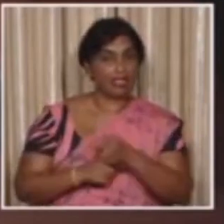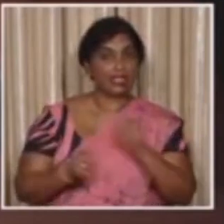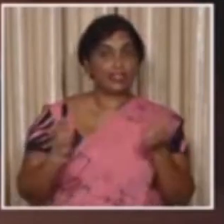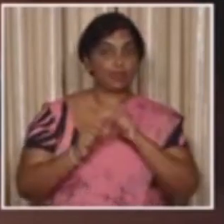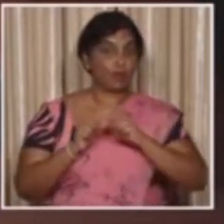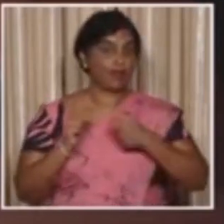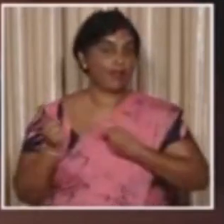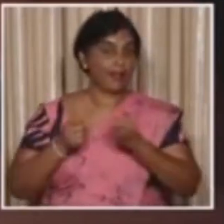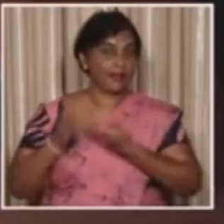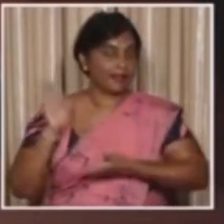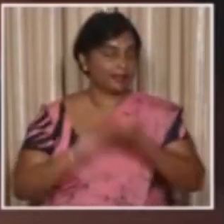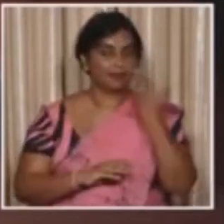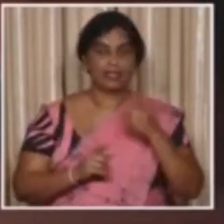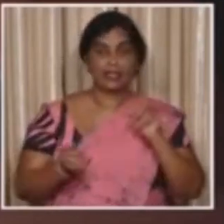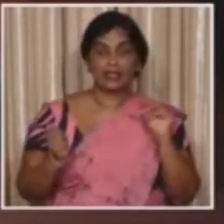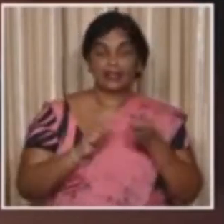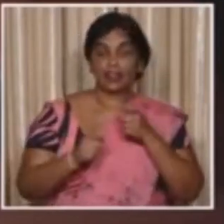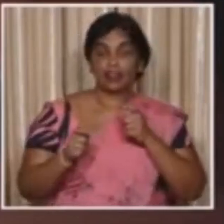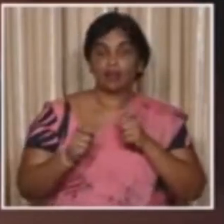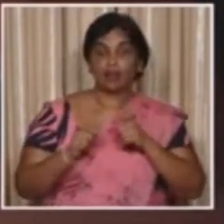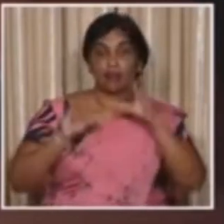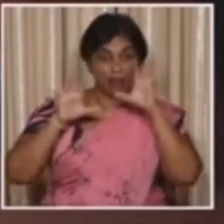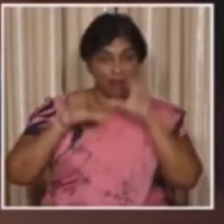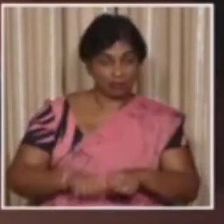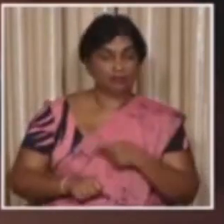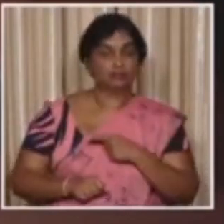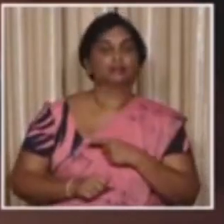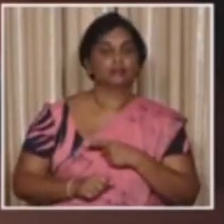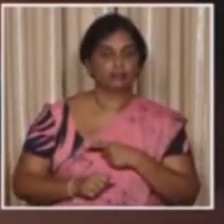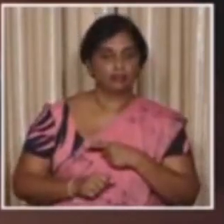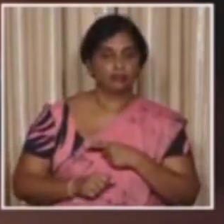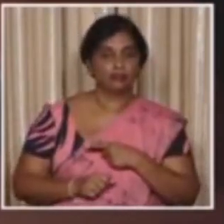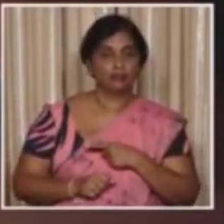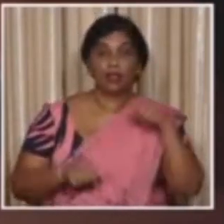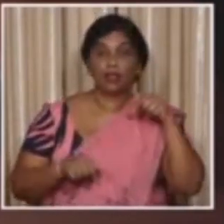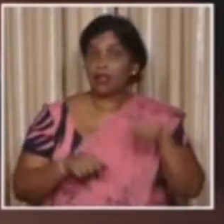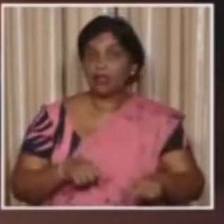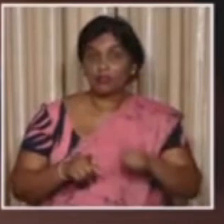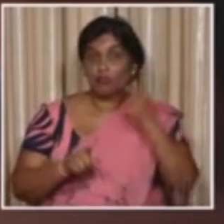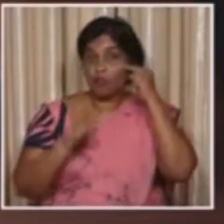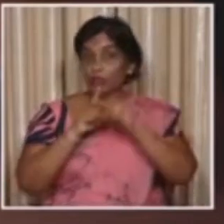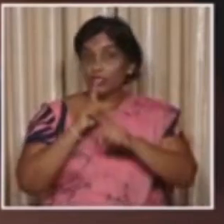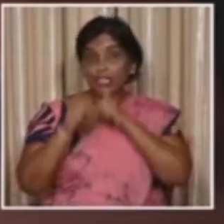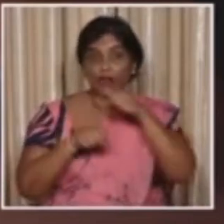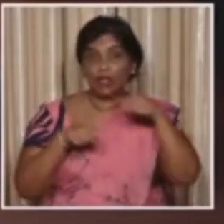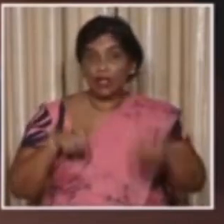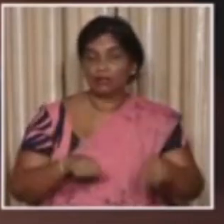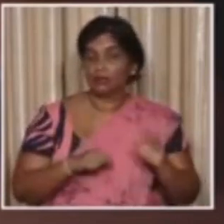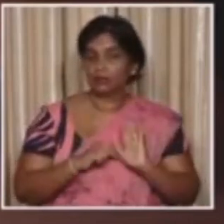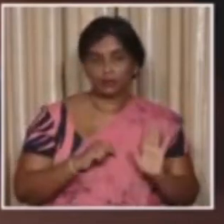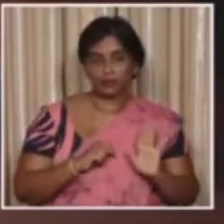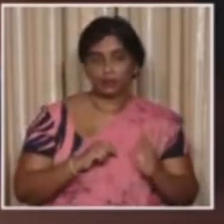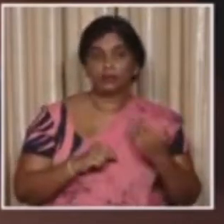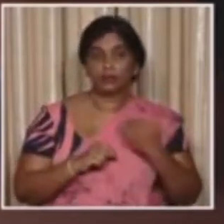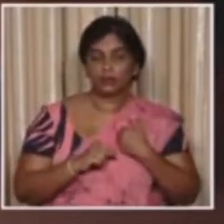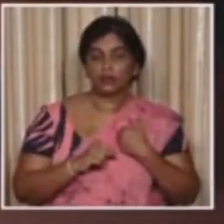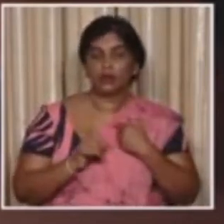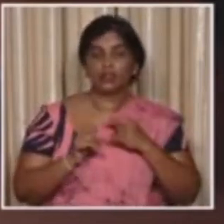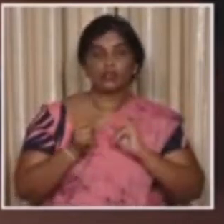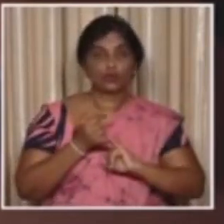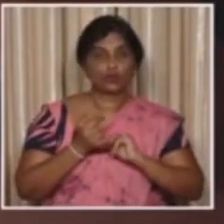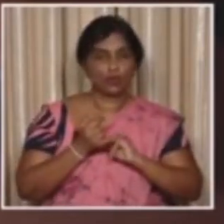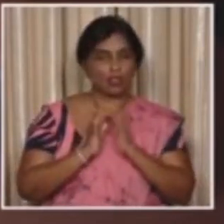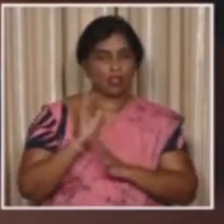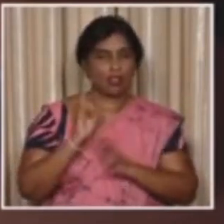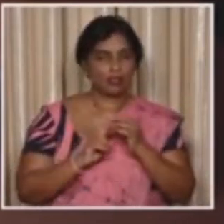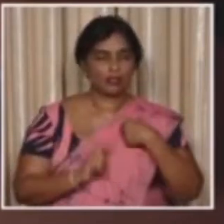kadeyan, me cricket board dekat bahira bayangan? Ada nih me api katakan patangkat? Apa yang dunia itu menteri itu mau